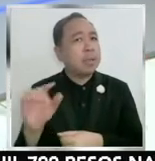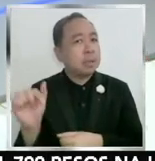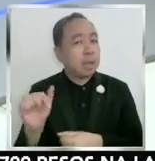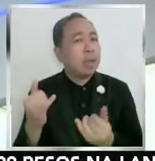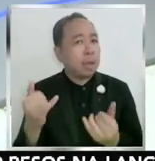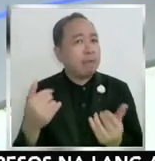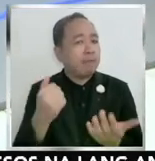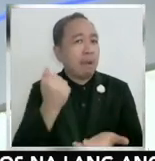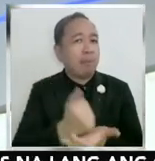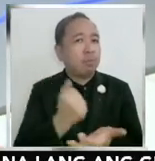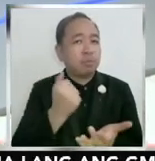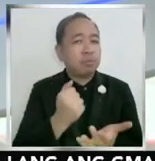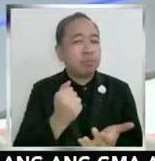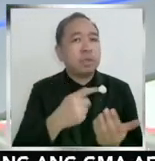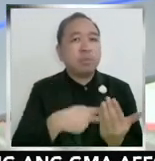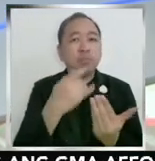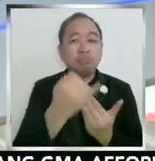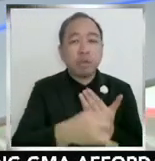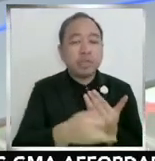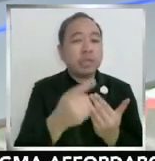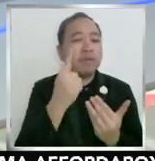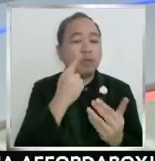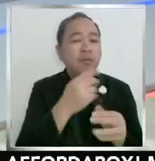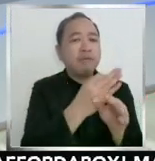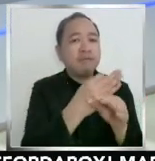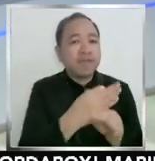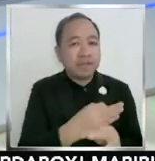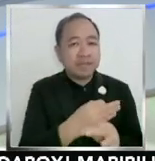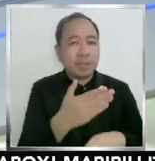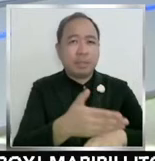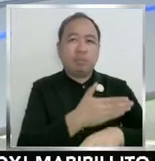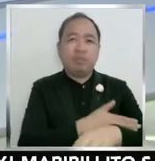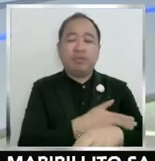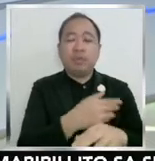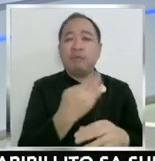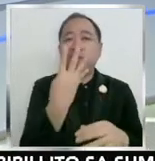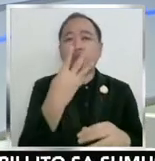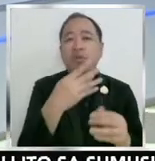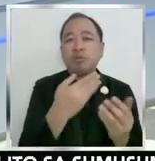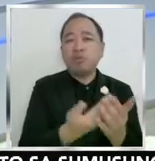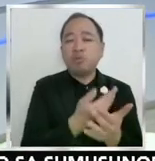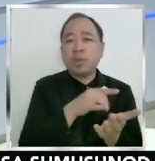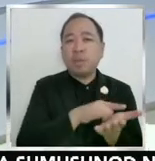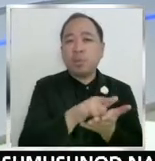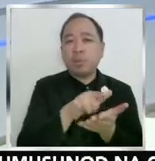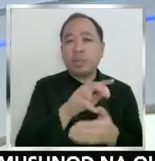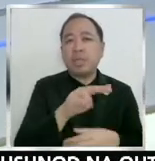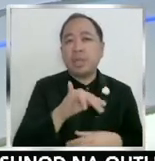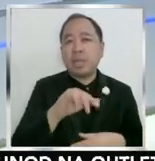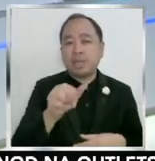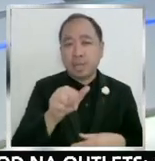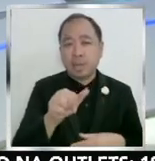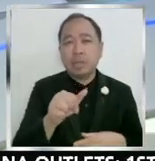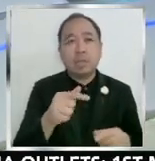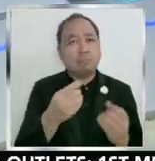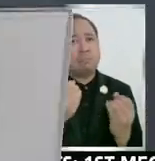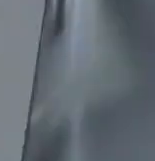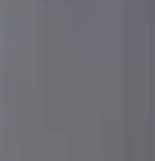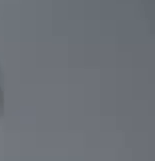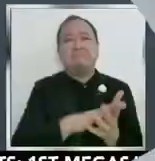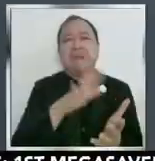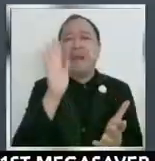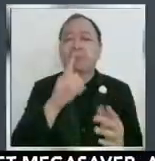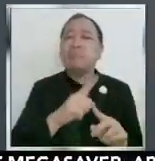NAIA. 100 bilyong piso ang ilalaan dyan, pero pribadong sektor ang magkakasang. Nakatutok si Mariz Umali.